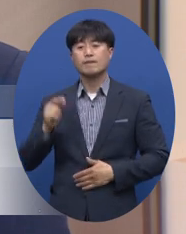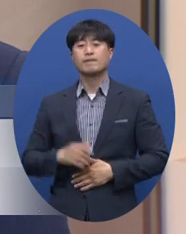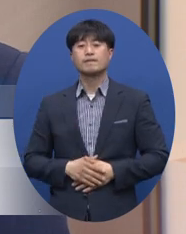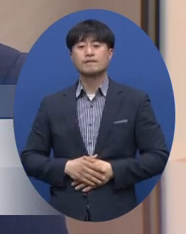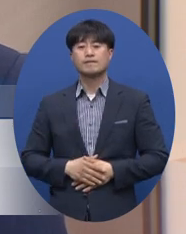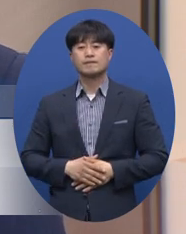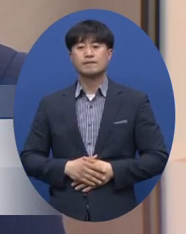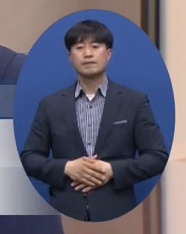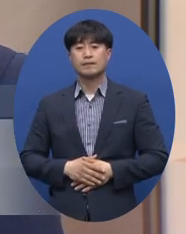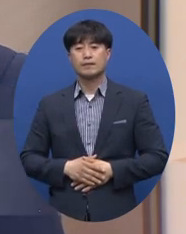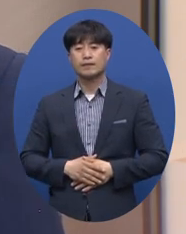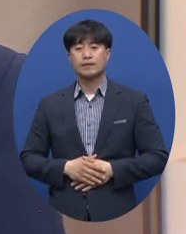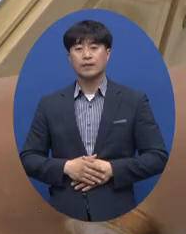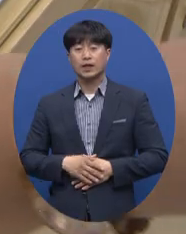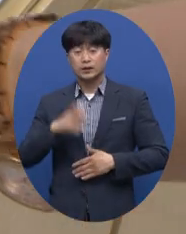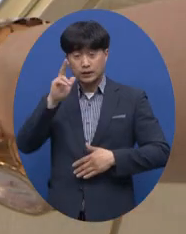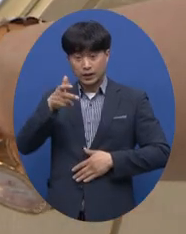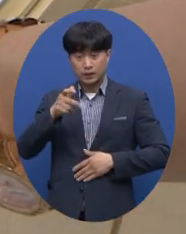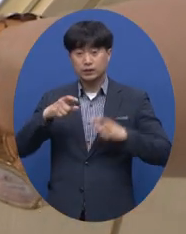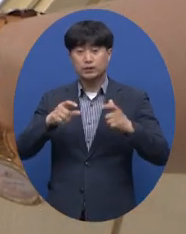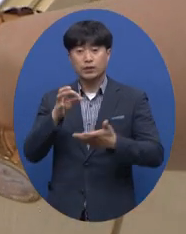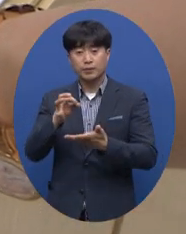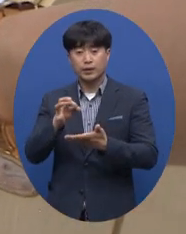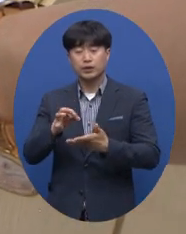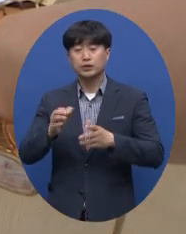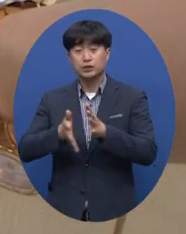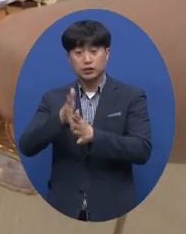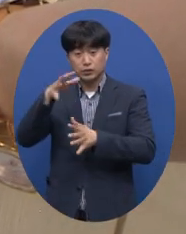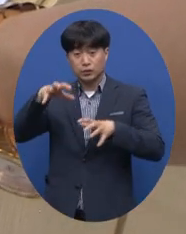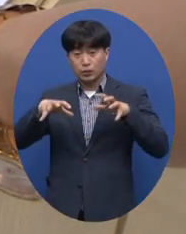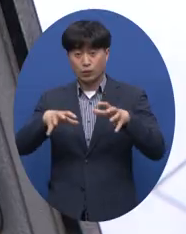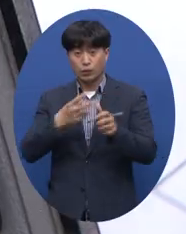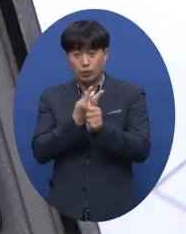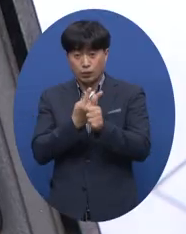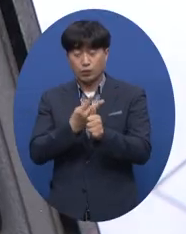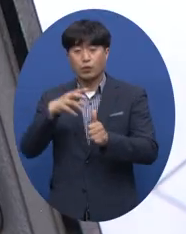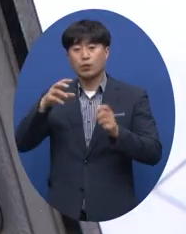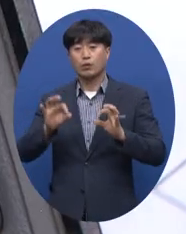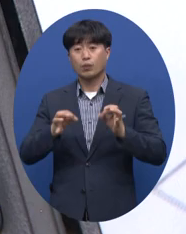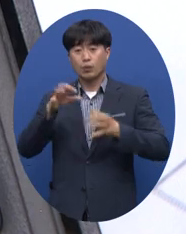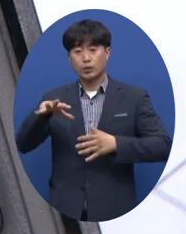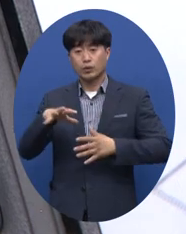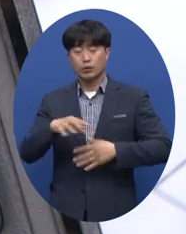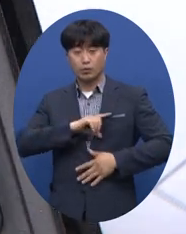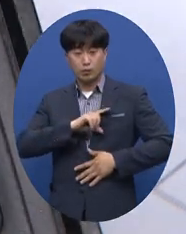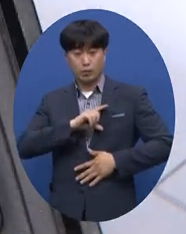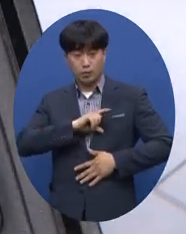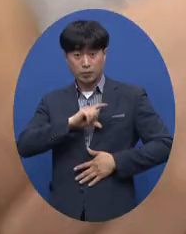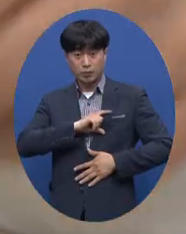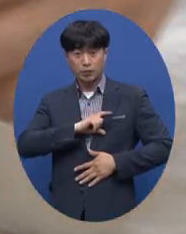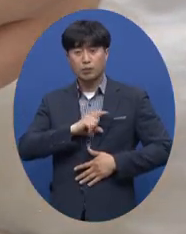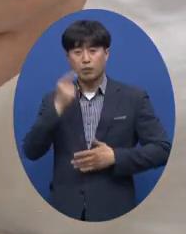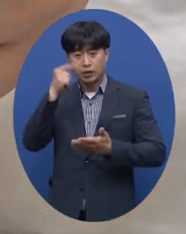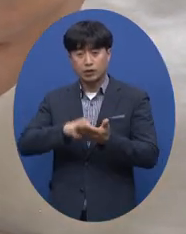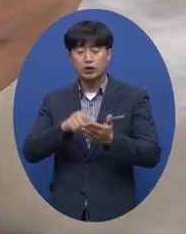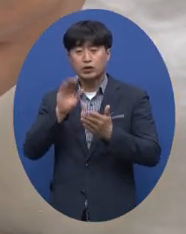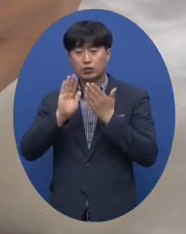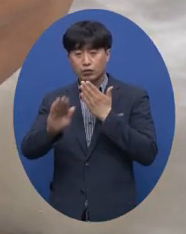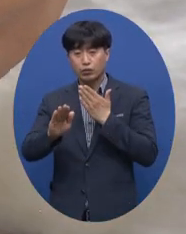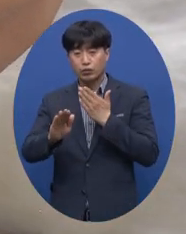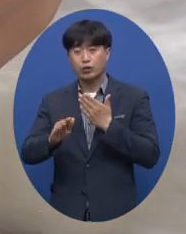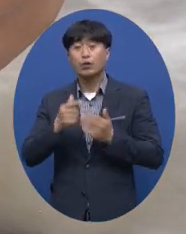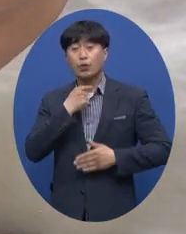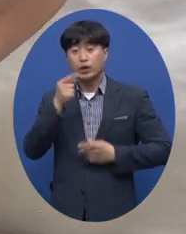어 파악되고 있습니다 카드형 치의 화폐는 해 당시 근동 여분 행해서 신부 쯤 확인 후 원하는 금액을 충전하는